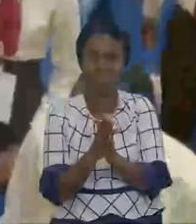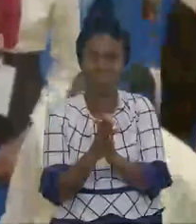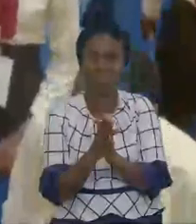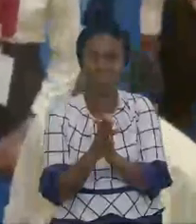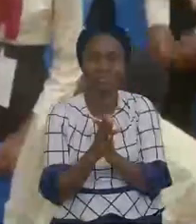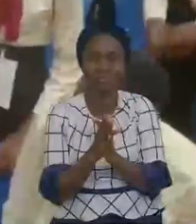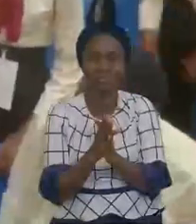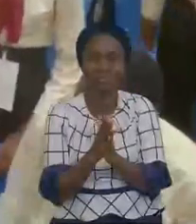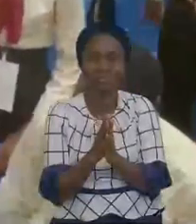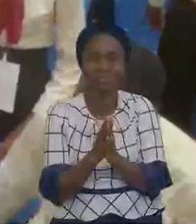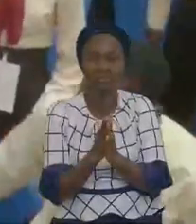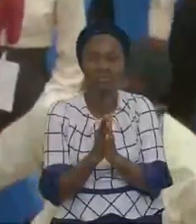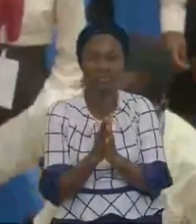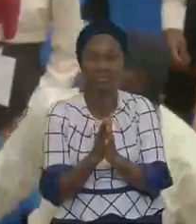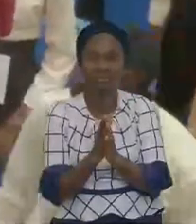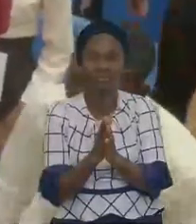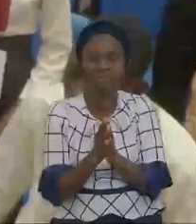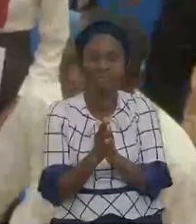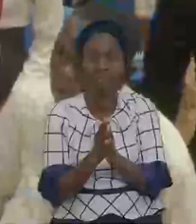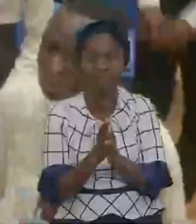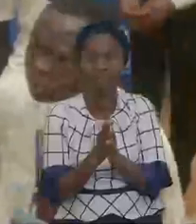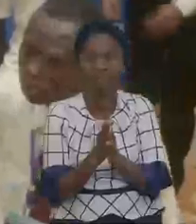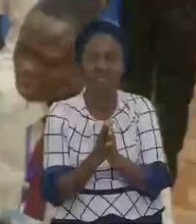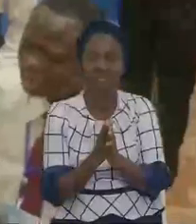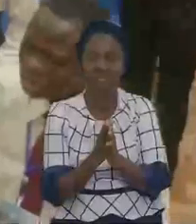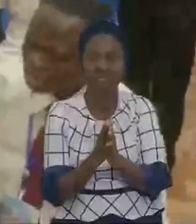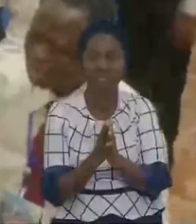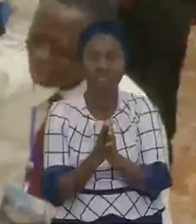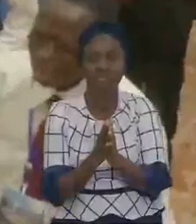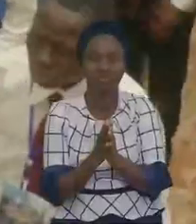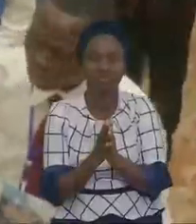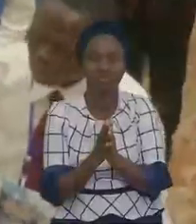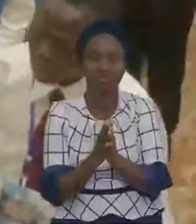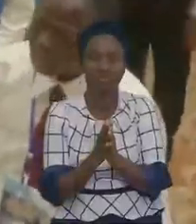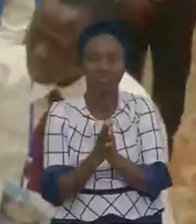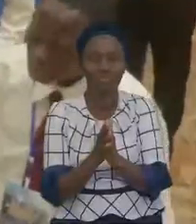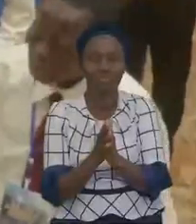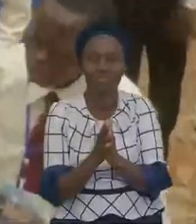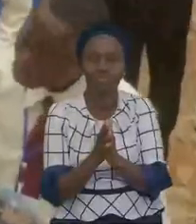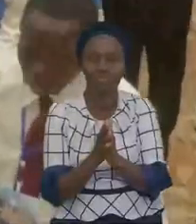Parle au Seigneur.